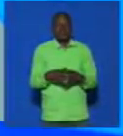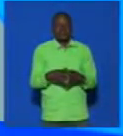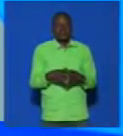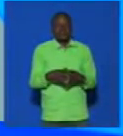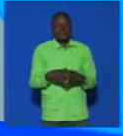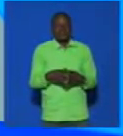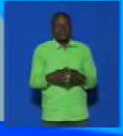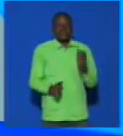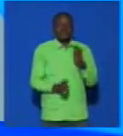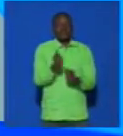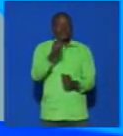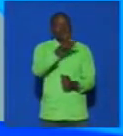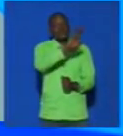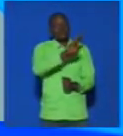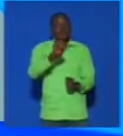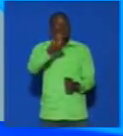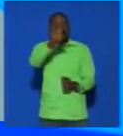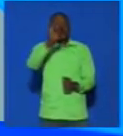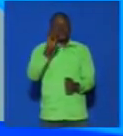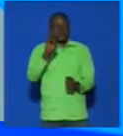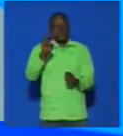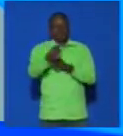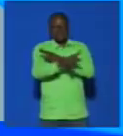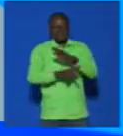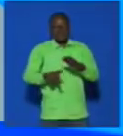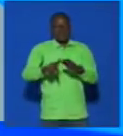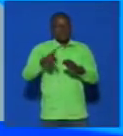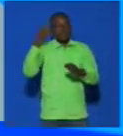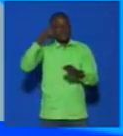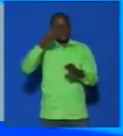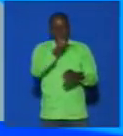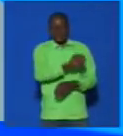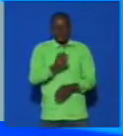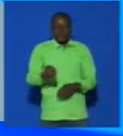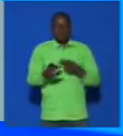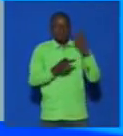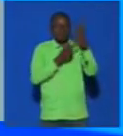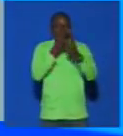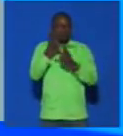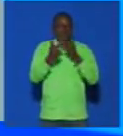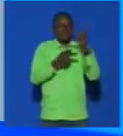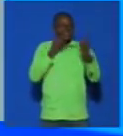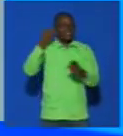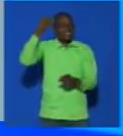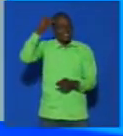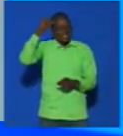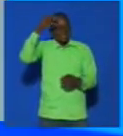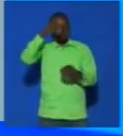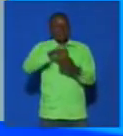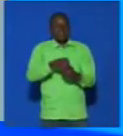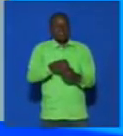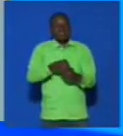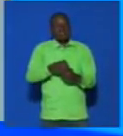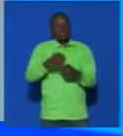plus de 360 élèves de l'école primaire jeanne la folle le droit de visiter y est les exploitations agro sylvo